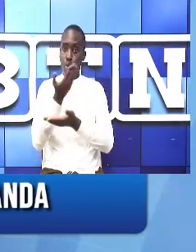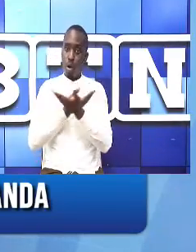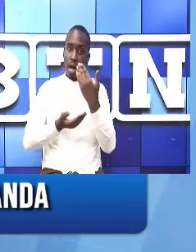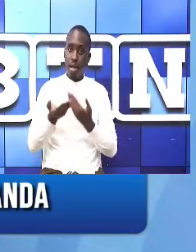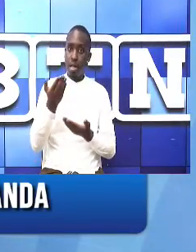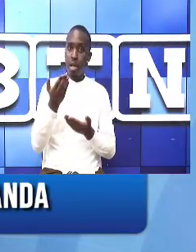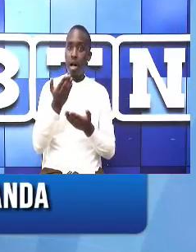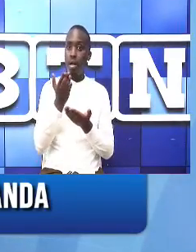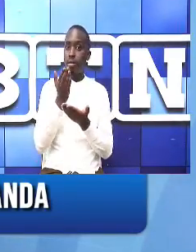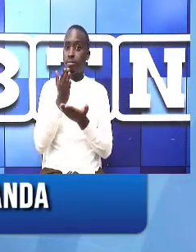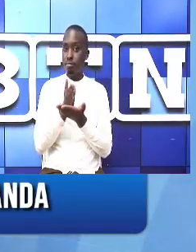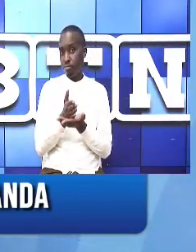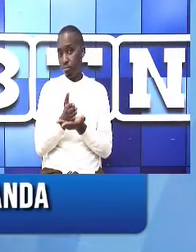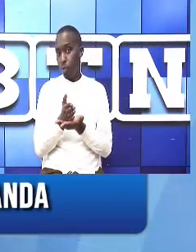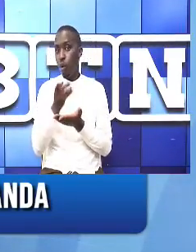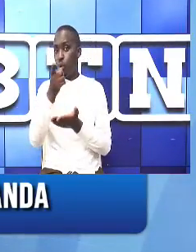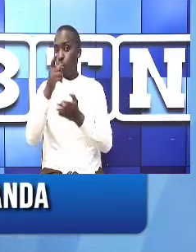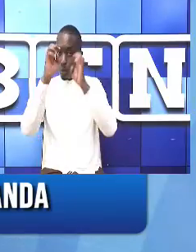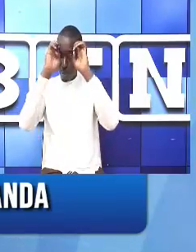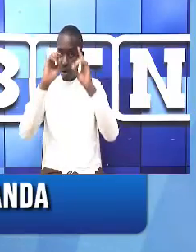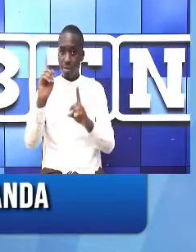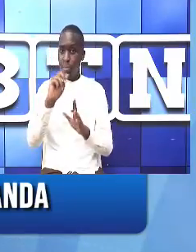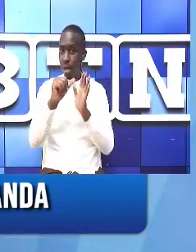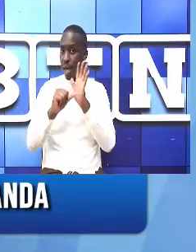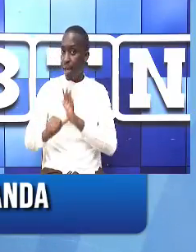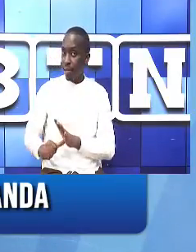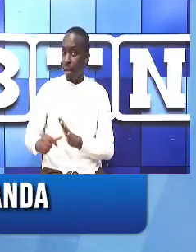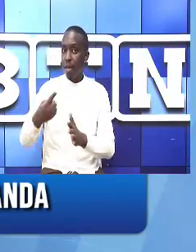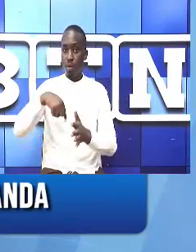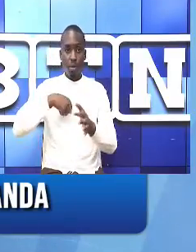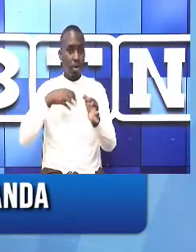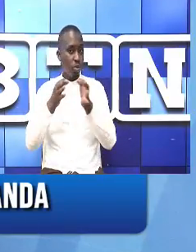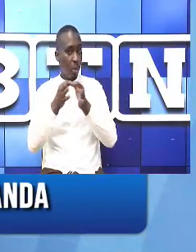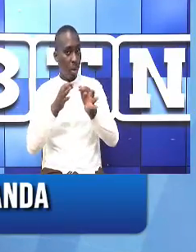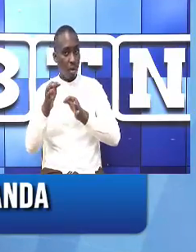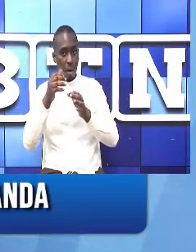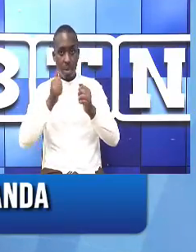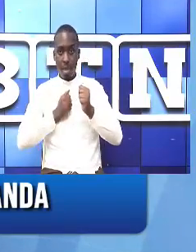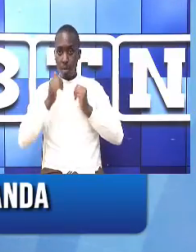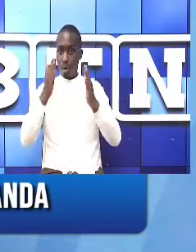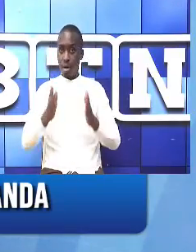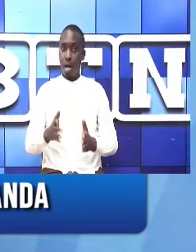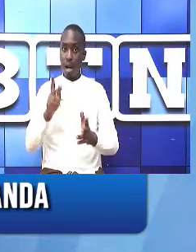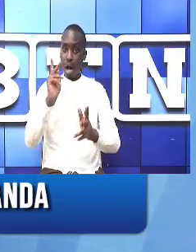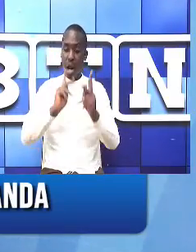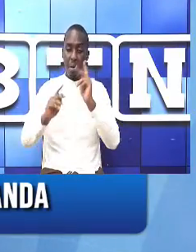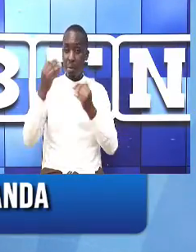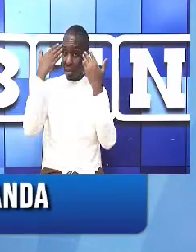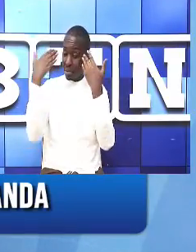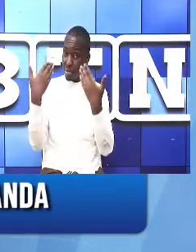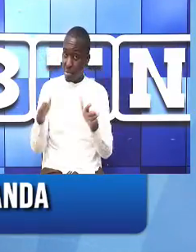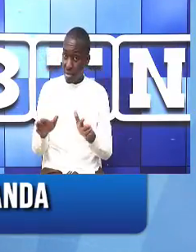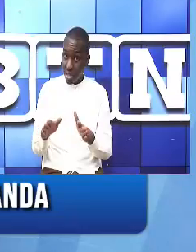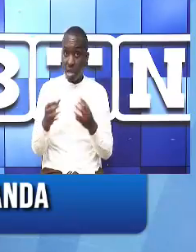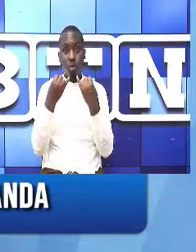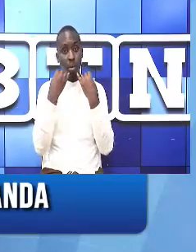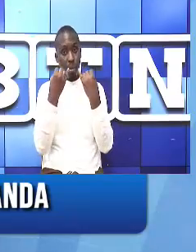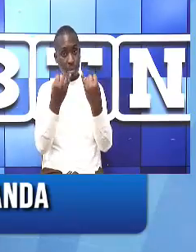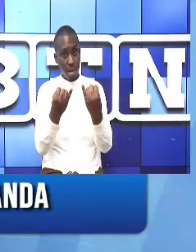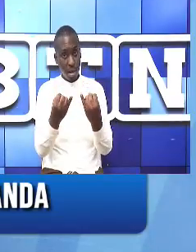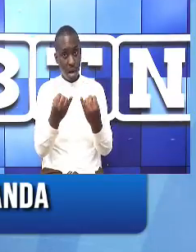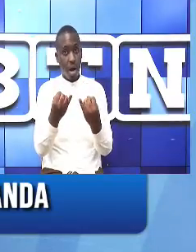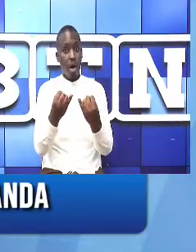noneho kuri ubwo burezi budaheza tubusobanurira rubanda hari n'ababa batabuzi tubabwira ati